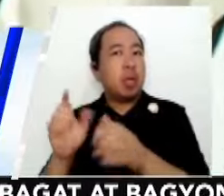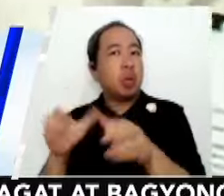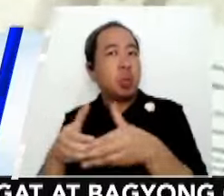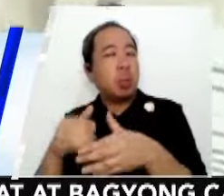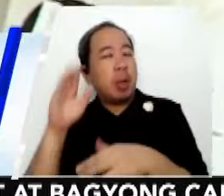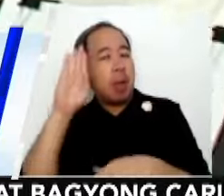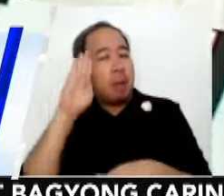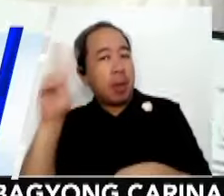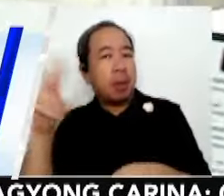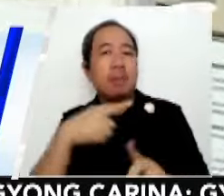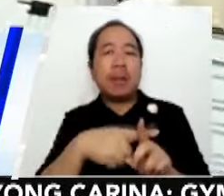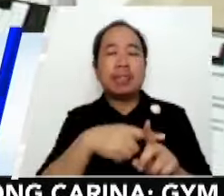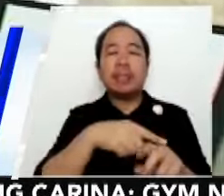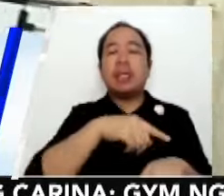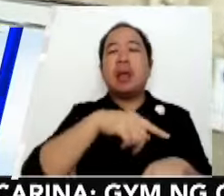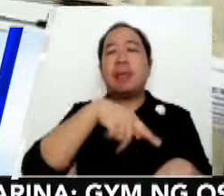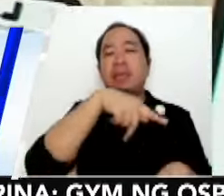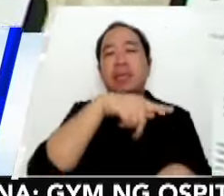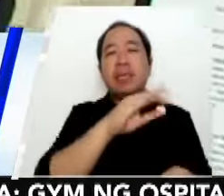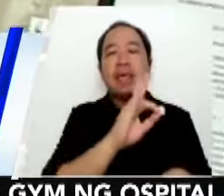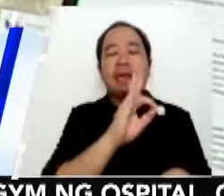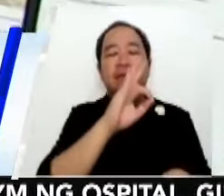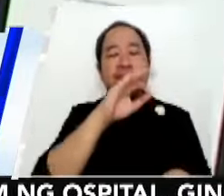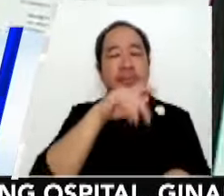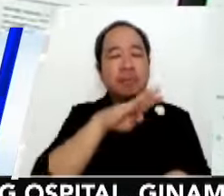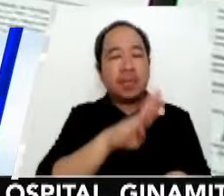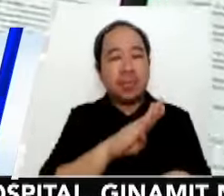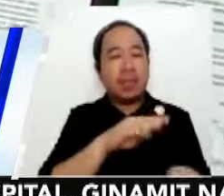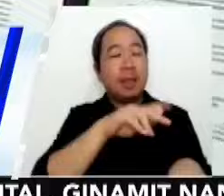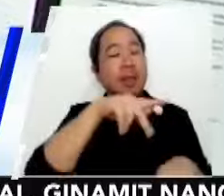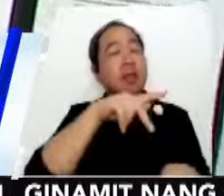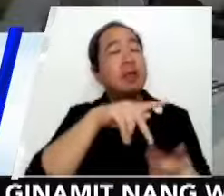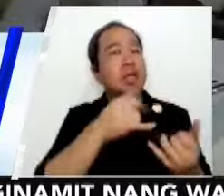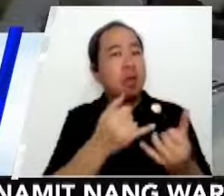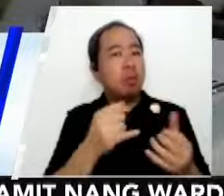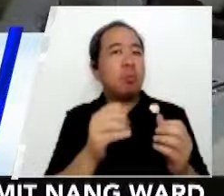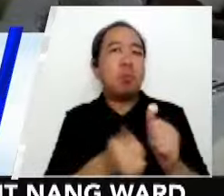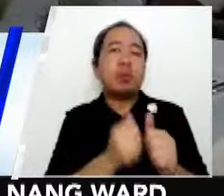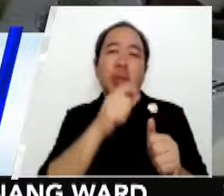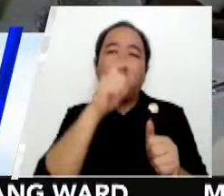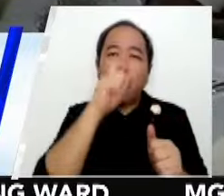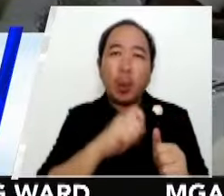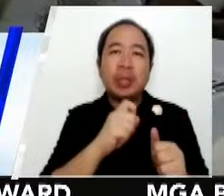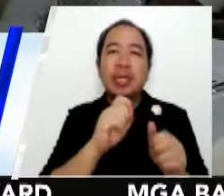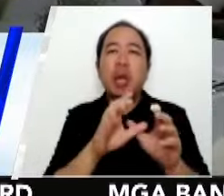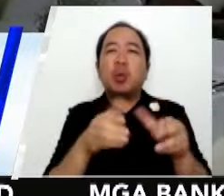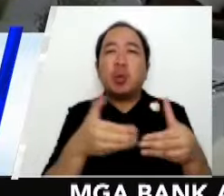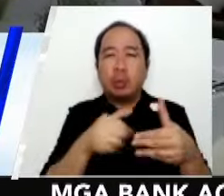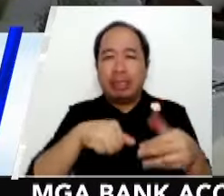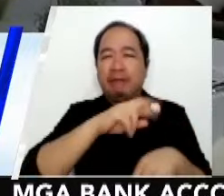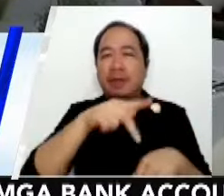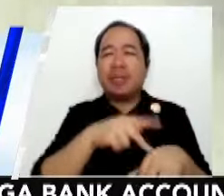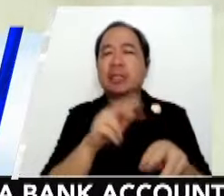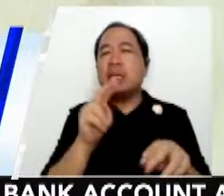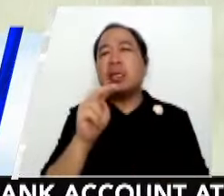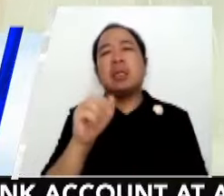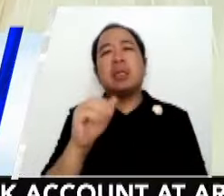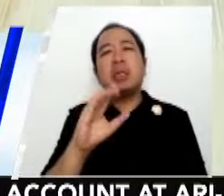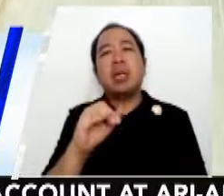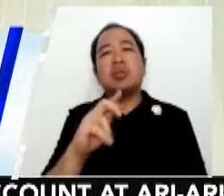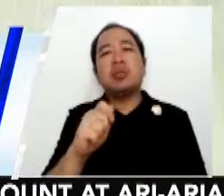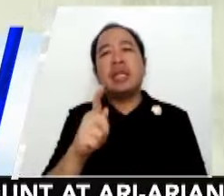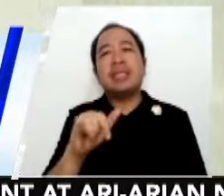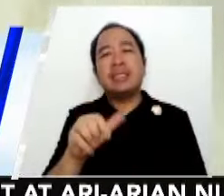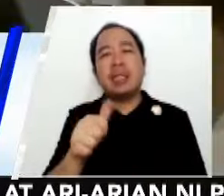o PFP. At ang isa sa pinakamatandang partido ng bansa, ang Nationalista Party o NP. Ang NP